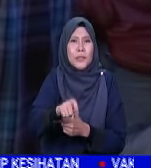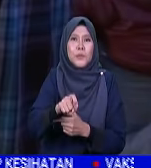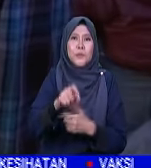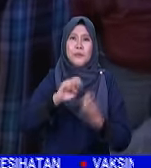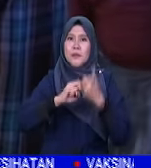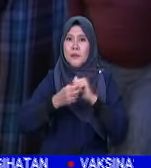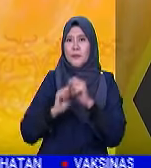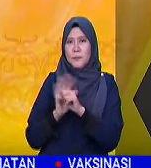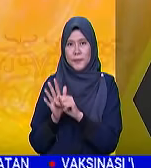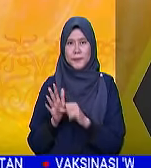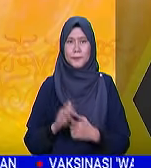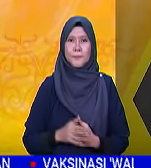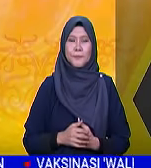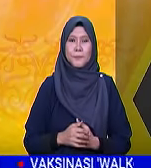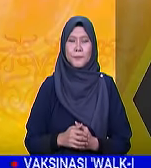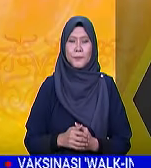memerlukan.